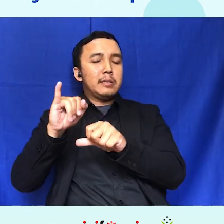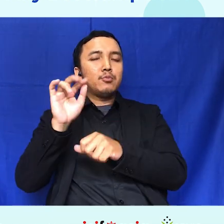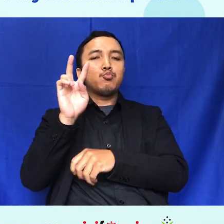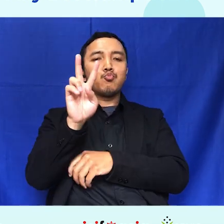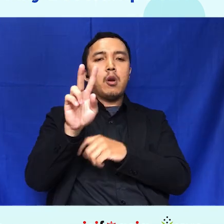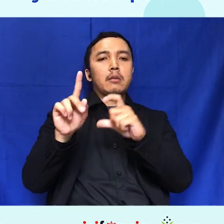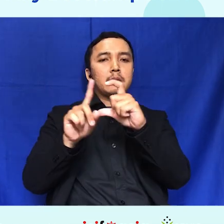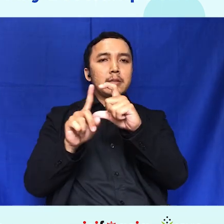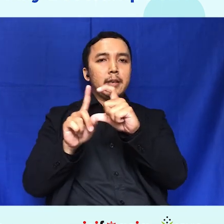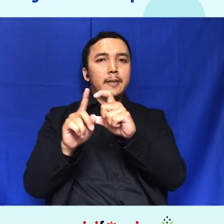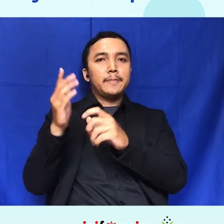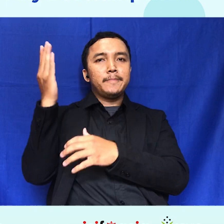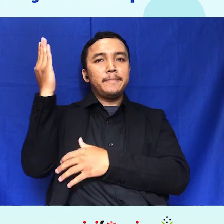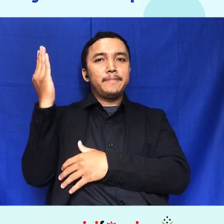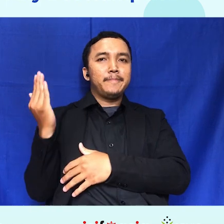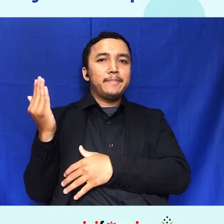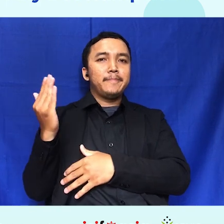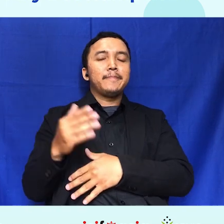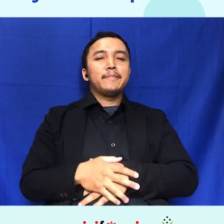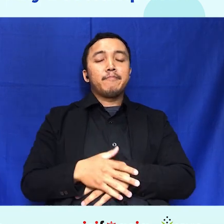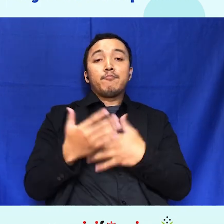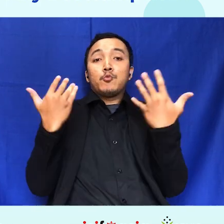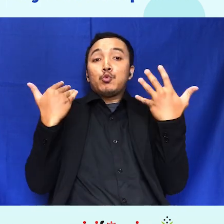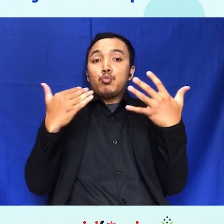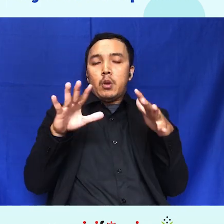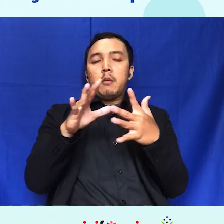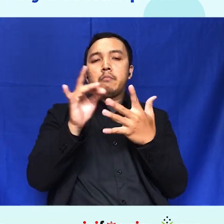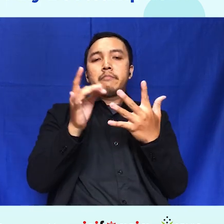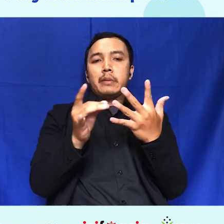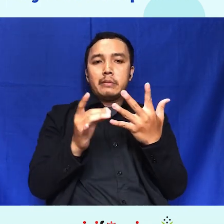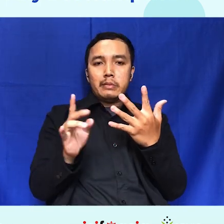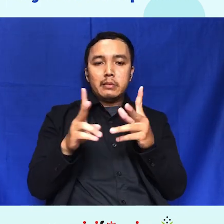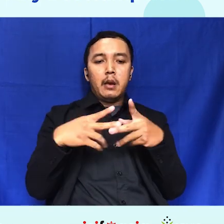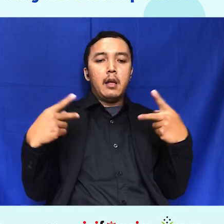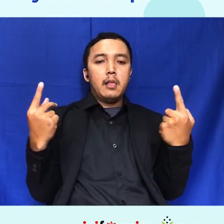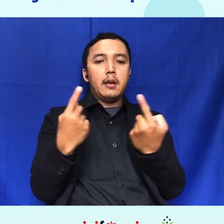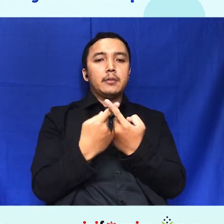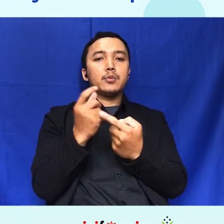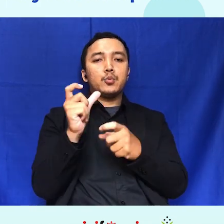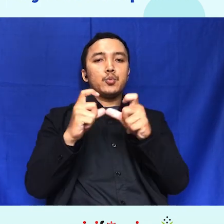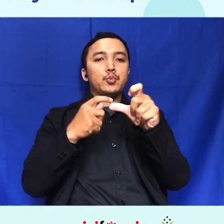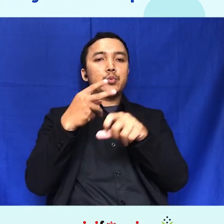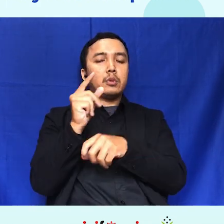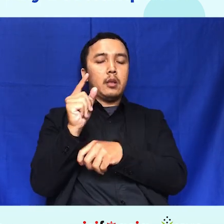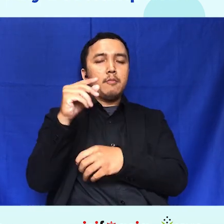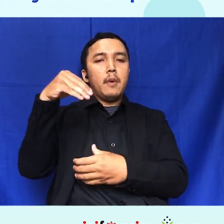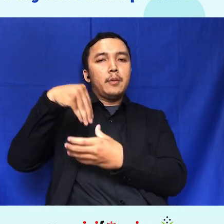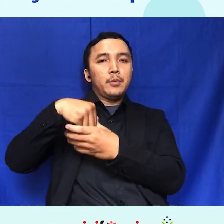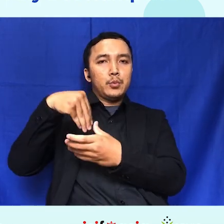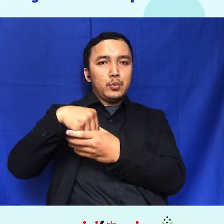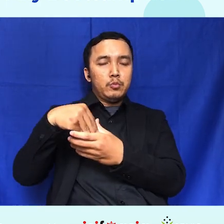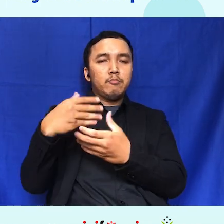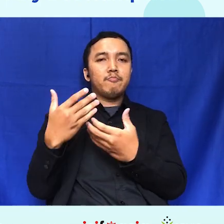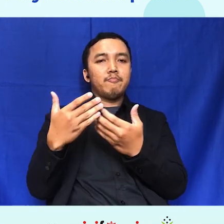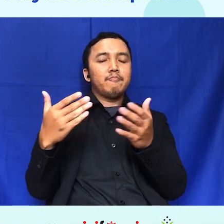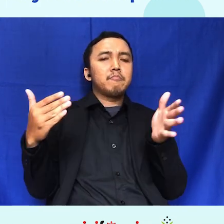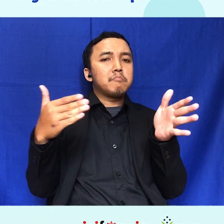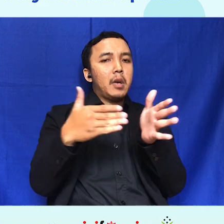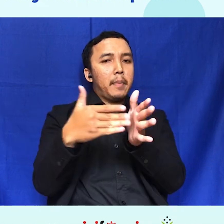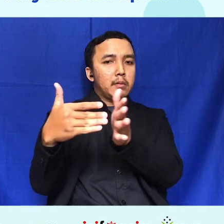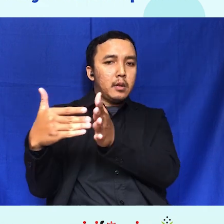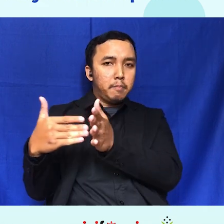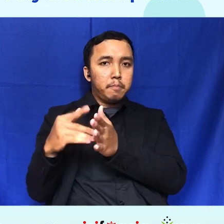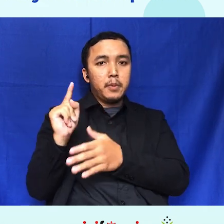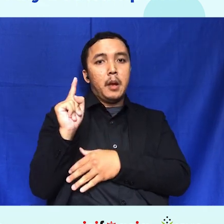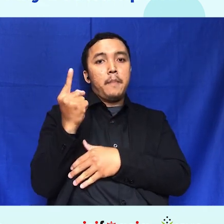animator visitor link. Setelah memilih kelas, user akan masuk ke course page. Masalah pertama yang ditemui pada